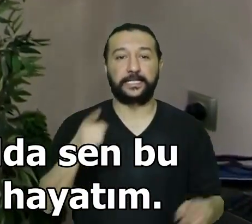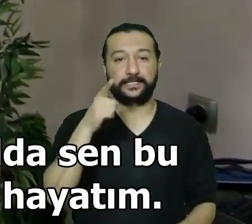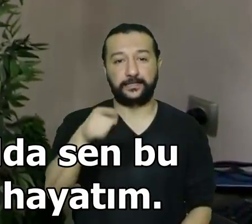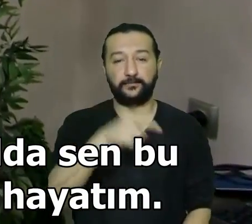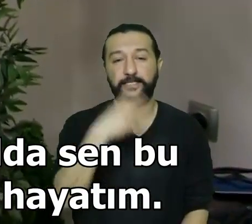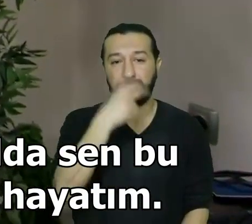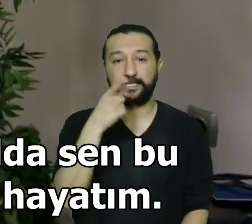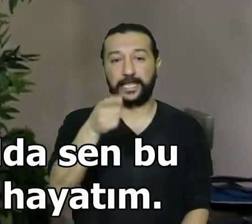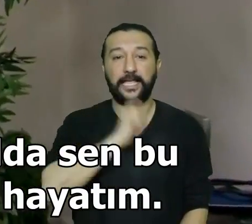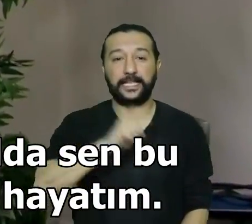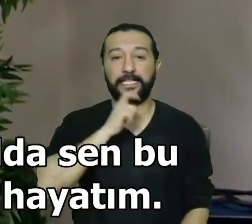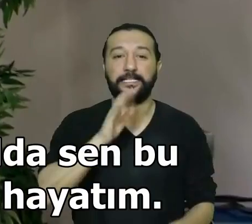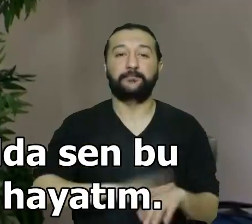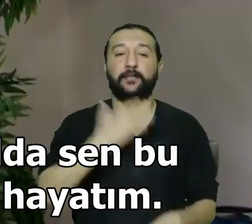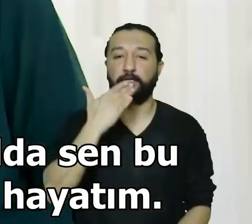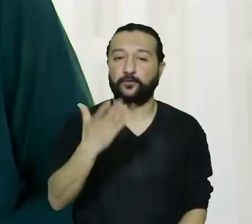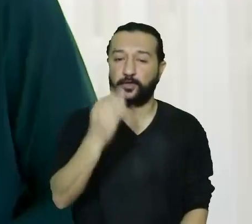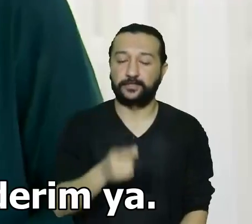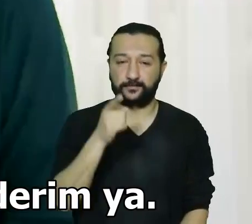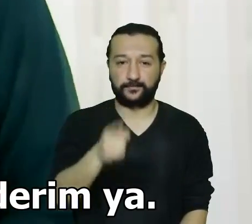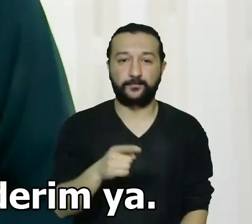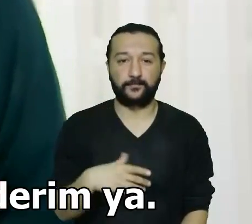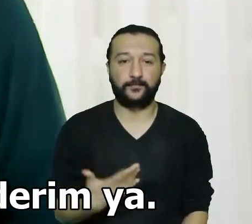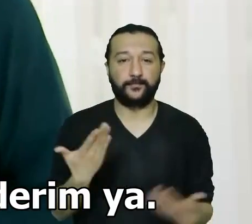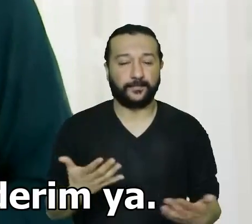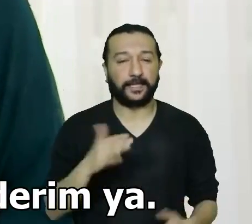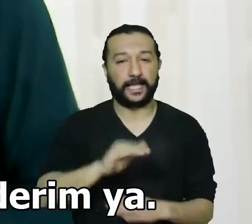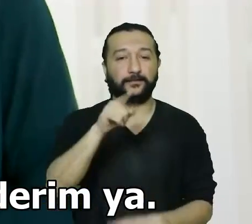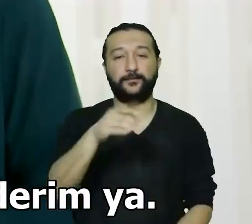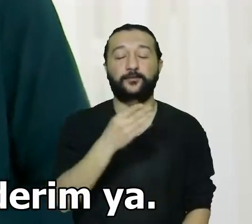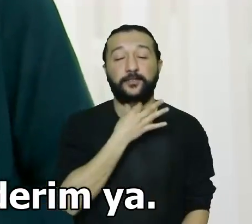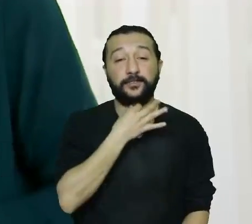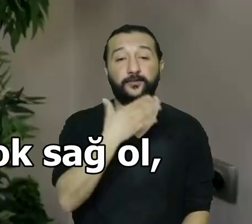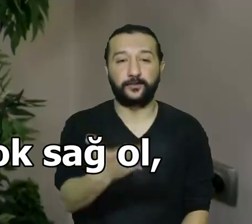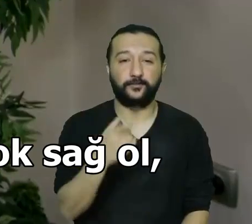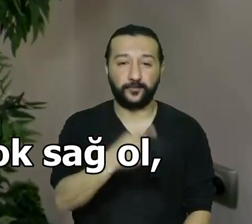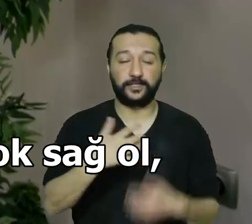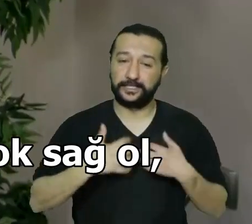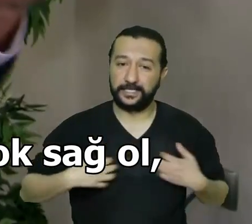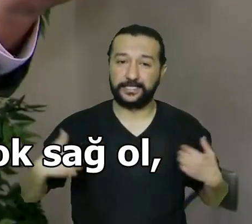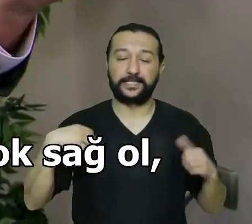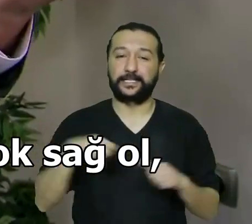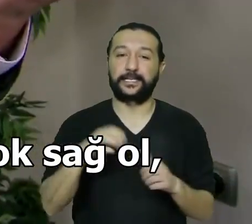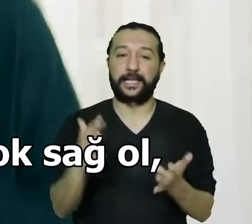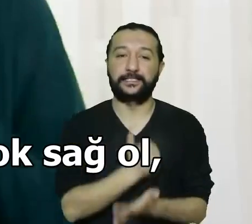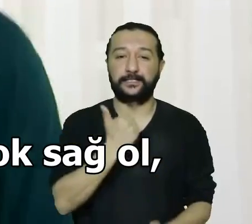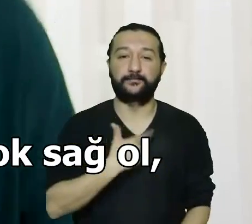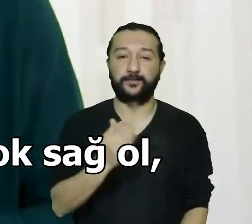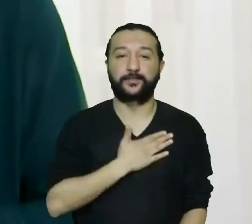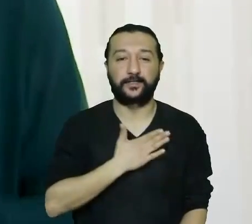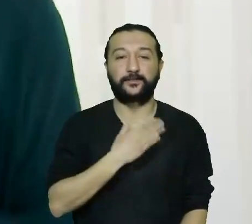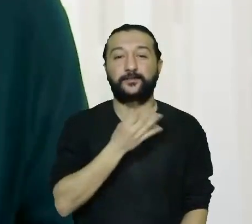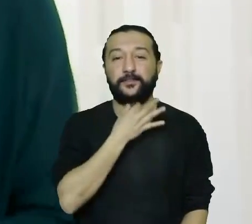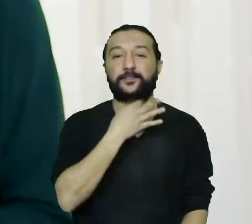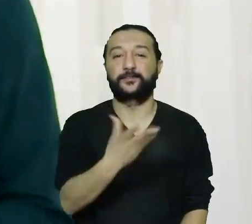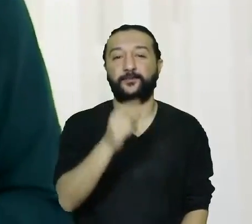bu şarkıyı detone olmadan söylersin hayatım. Ay hayatım, sana çok teşekkür ederim ya. Bu cesareti tekrar kazandım ya. Çok sağ ol, çok